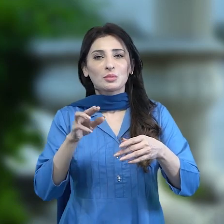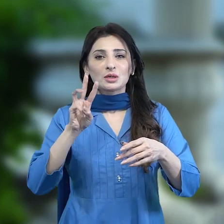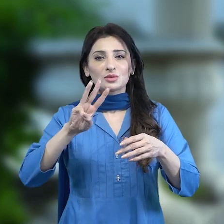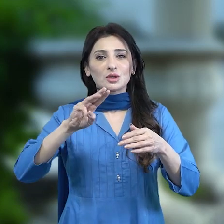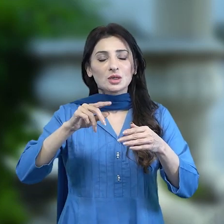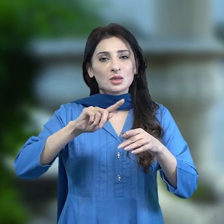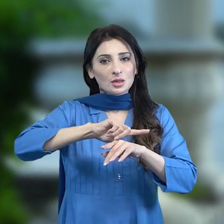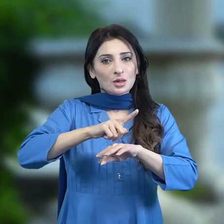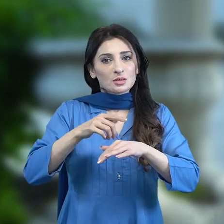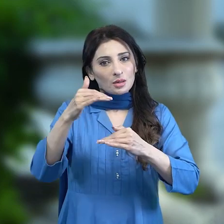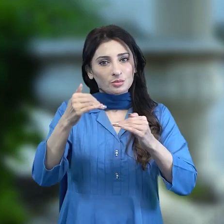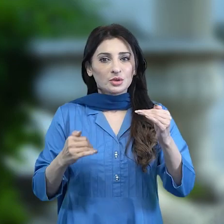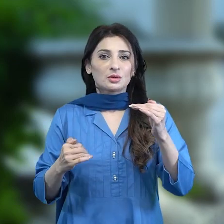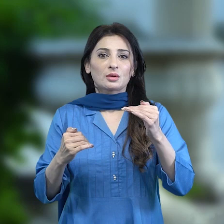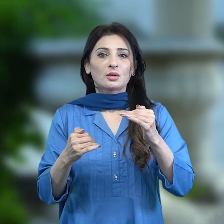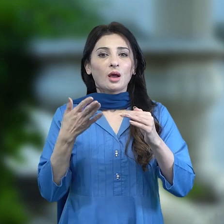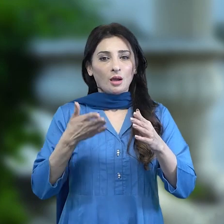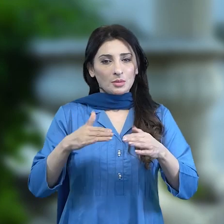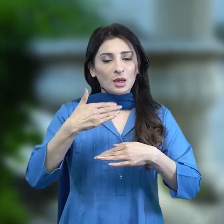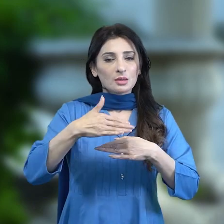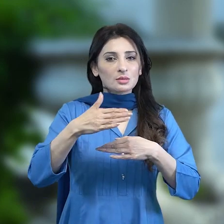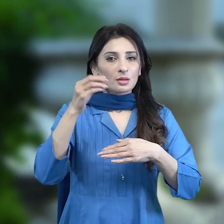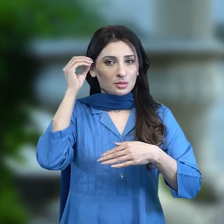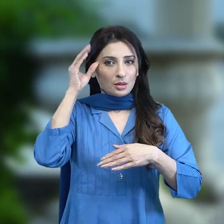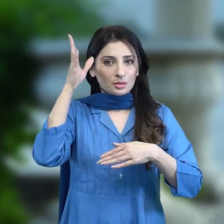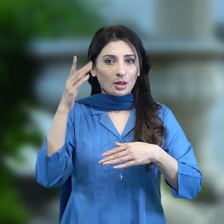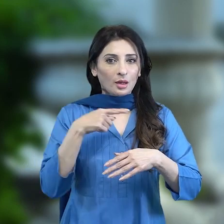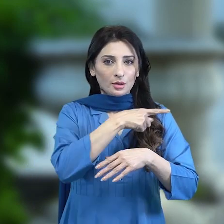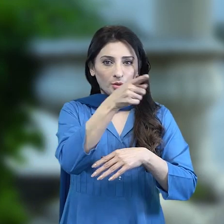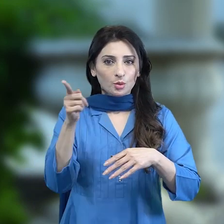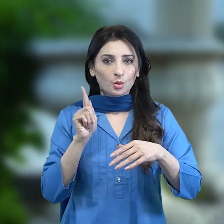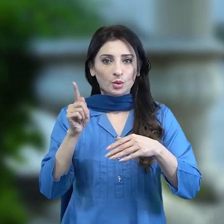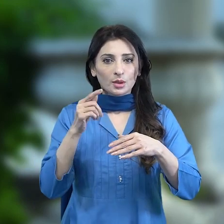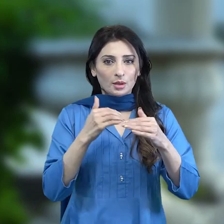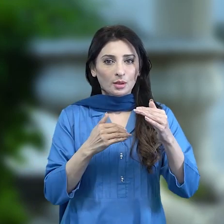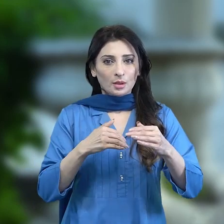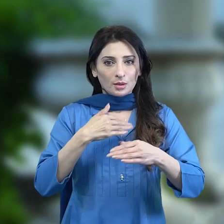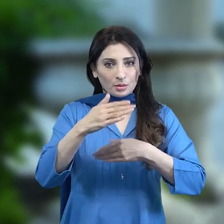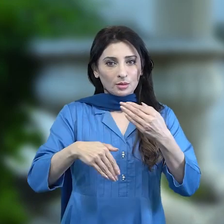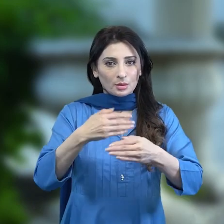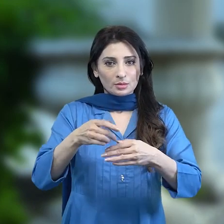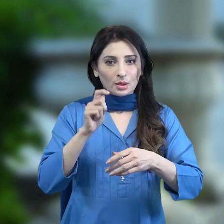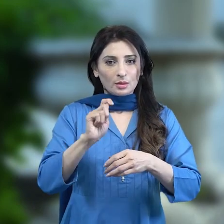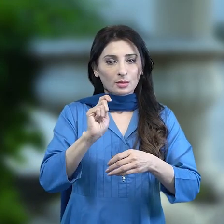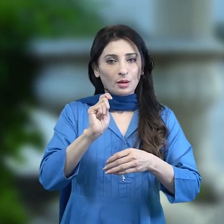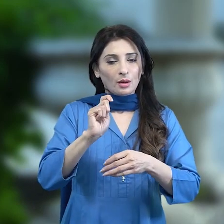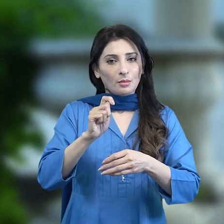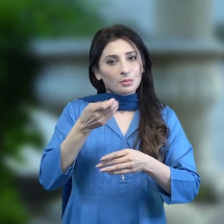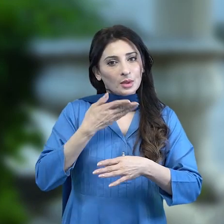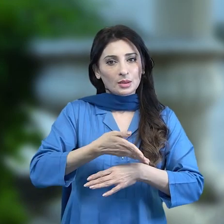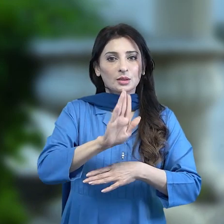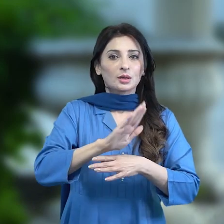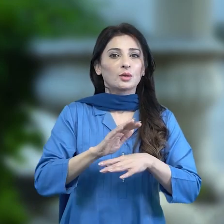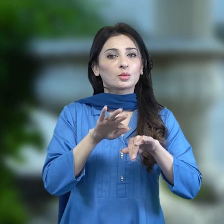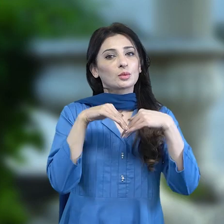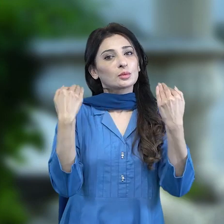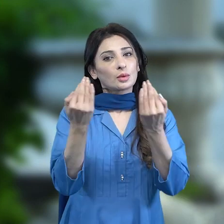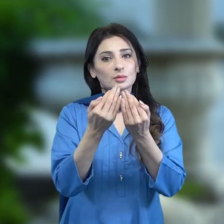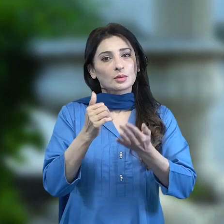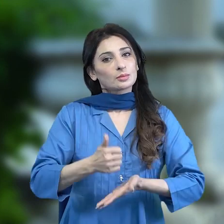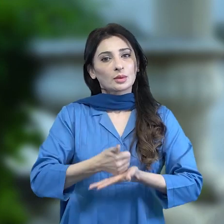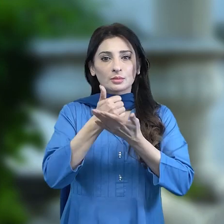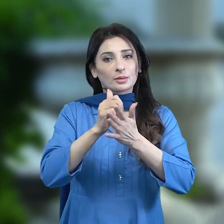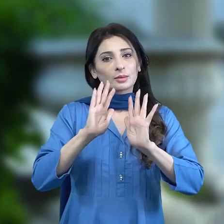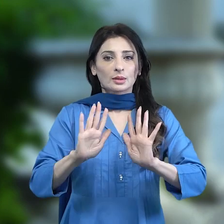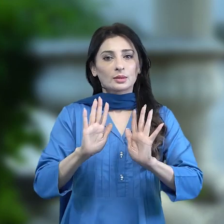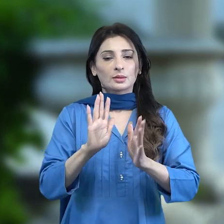इंशाल्लाह अगर हम यूँ ही काम करते रहे और टैलेंट आइडेंटिफ़ाई करके उनकी डेवलपमेंट पे काम होता रहा तो हम इंटरनेशनली भी इसको अचीव करने